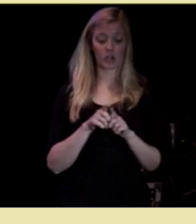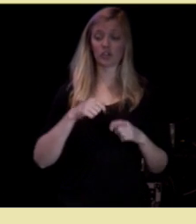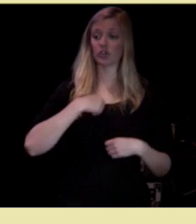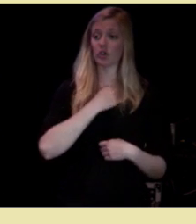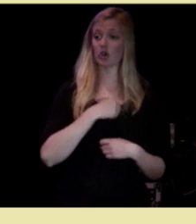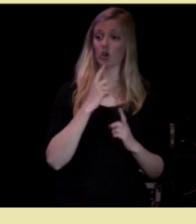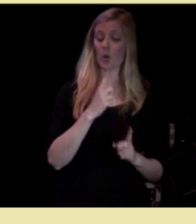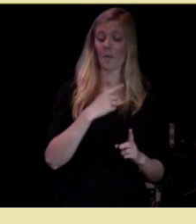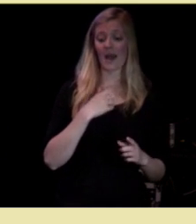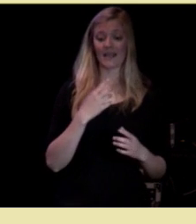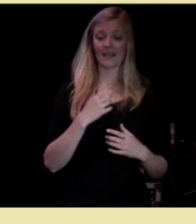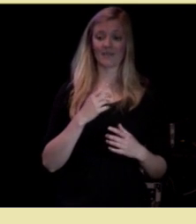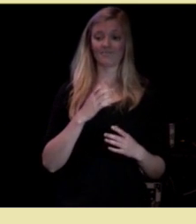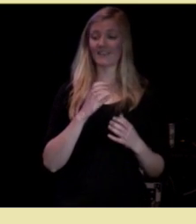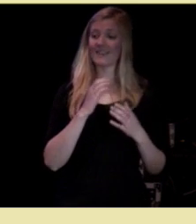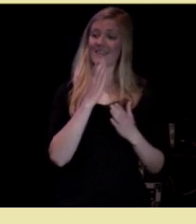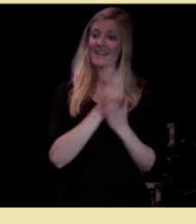deres identitet.